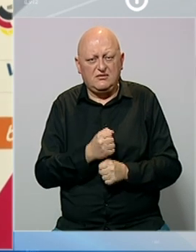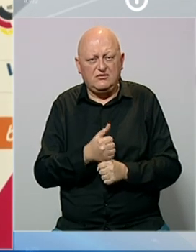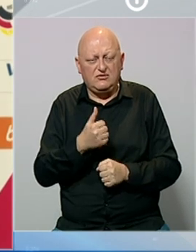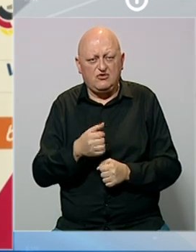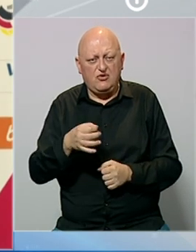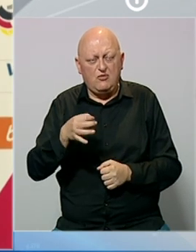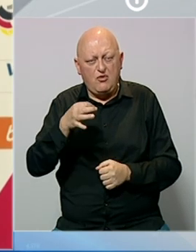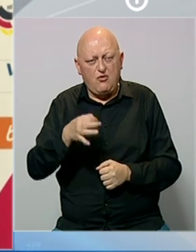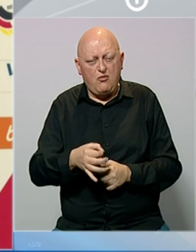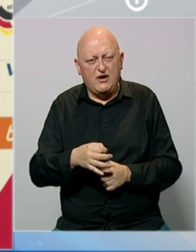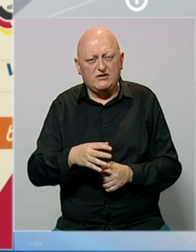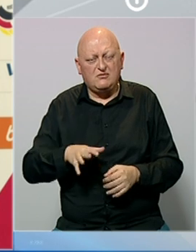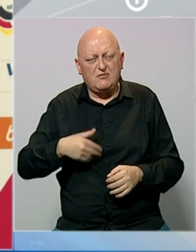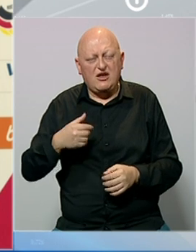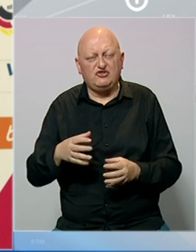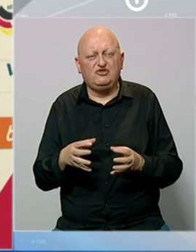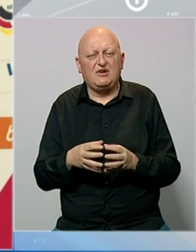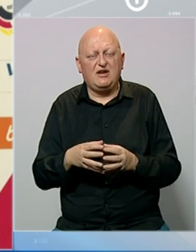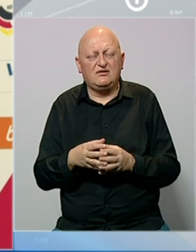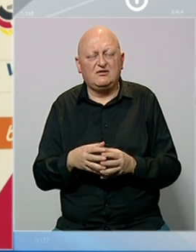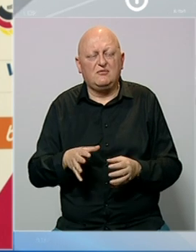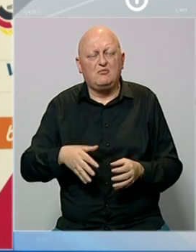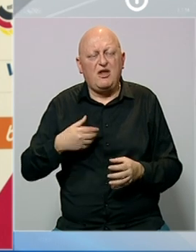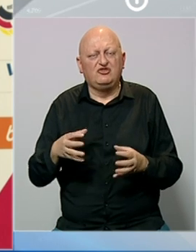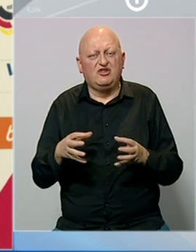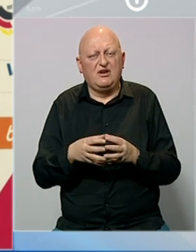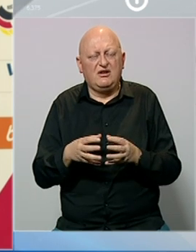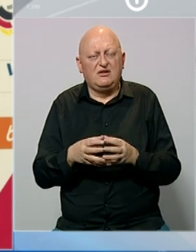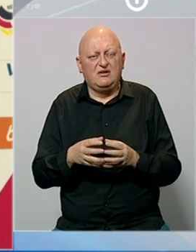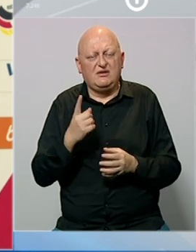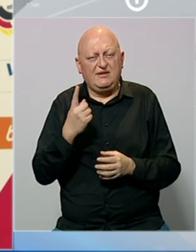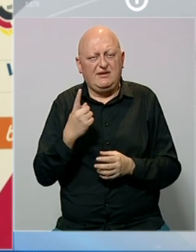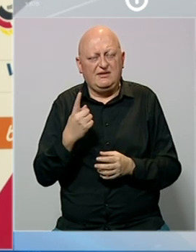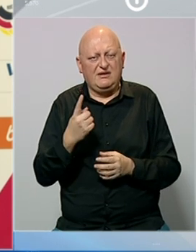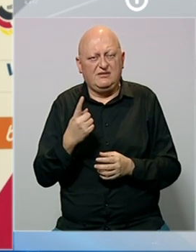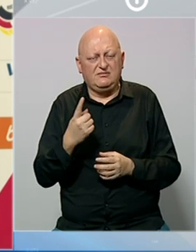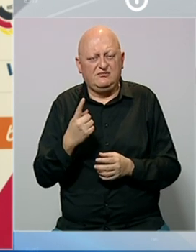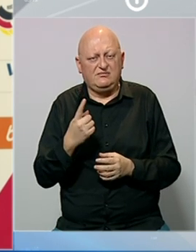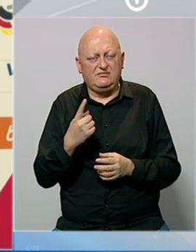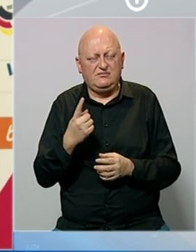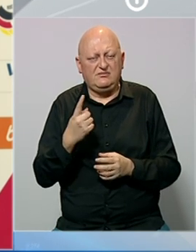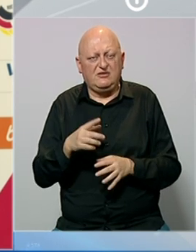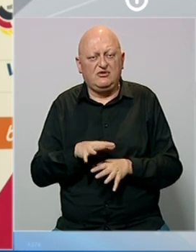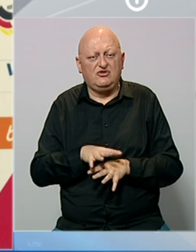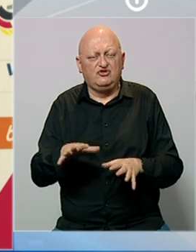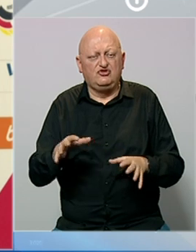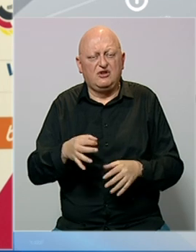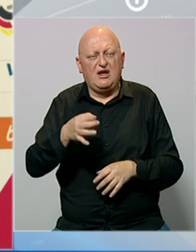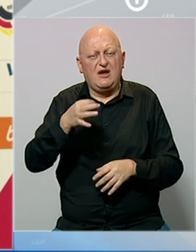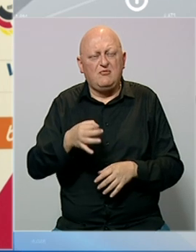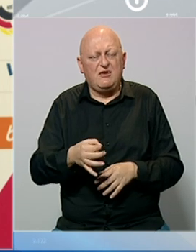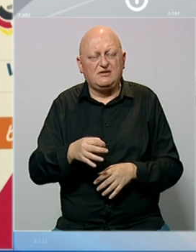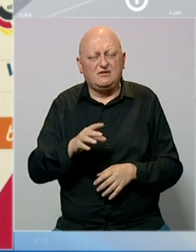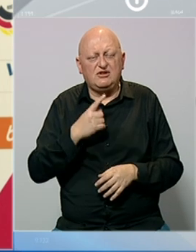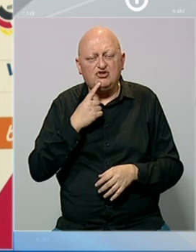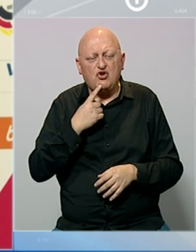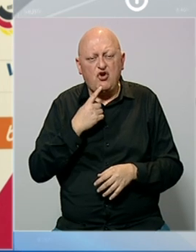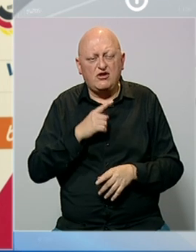bazu u svim tim mlađim kategorijama. Znači, da mlađe kategorije budu jedna široka baza koja će se, iz koje će